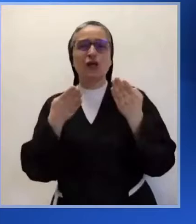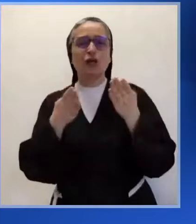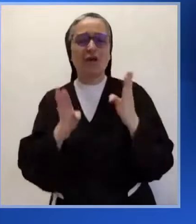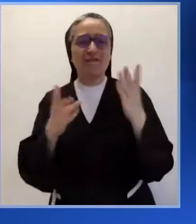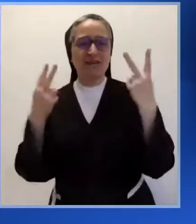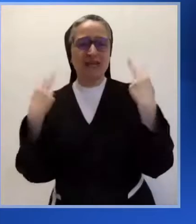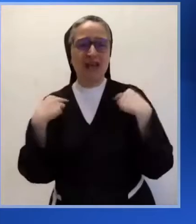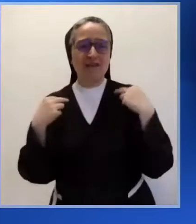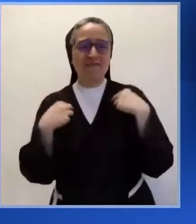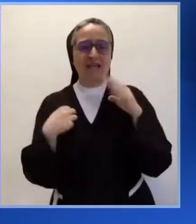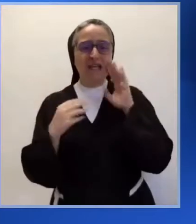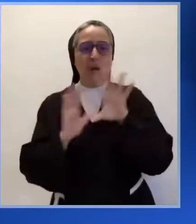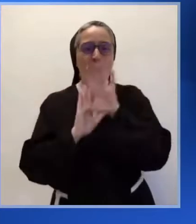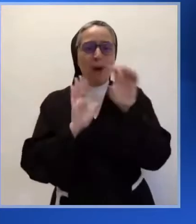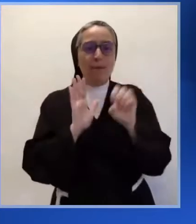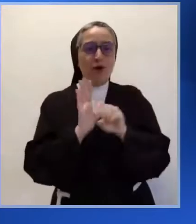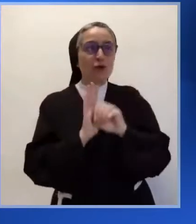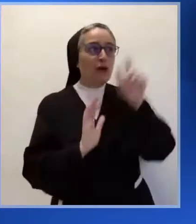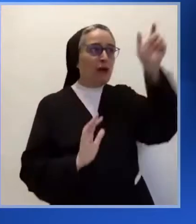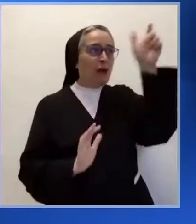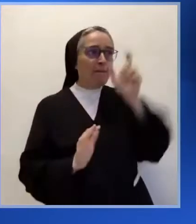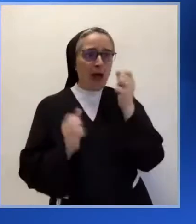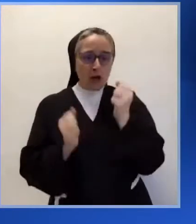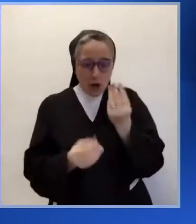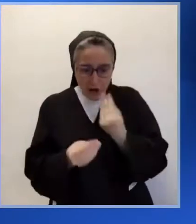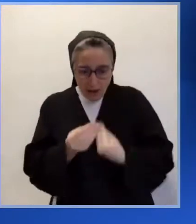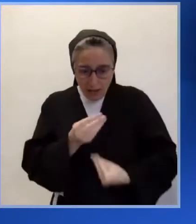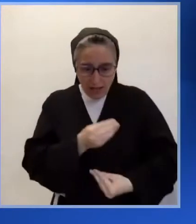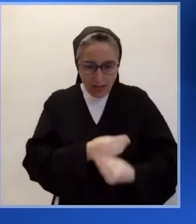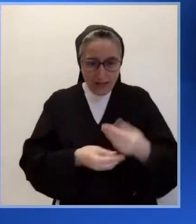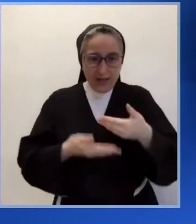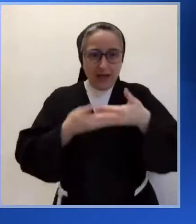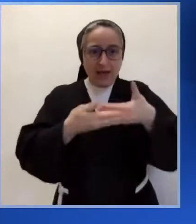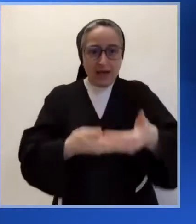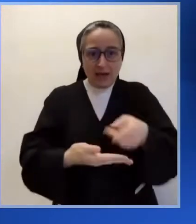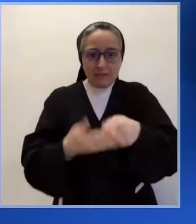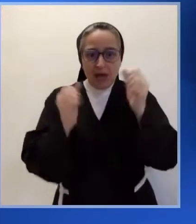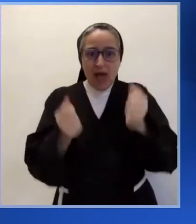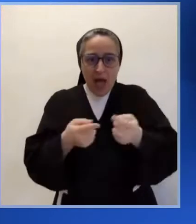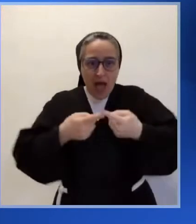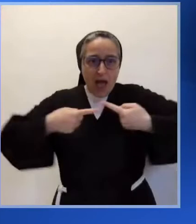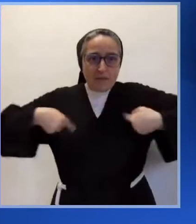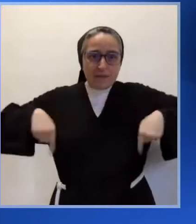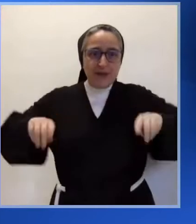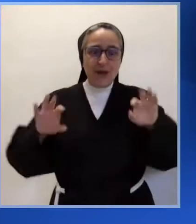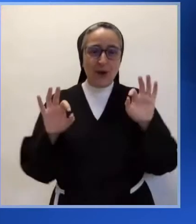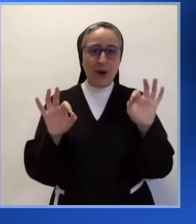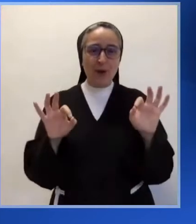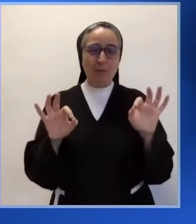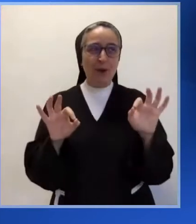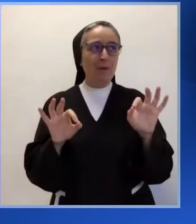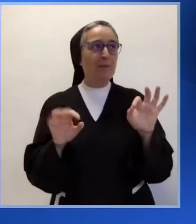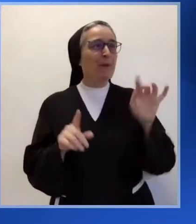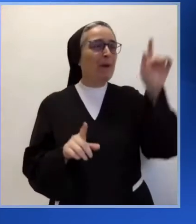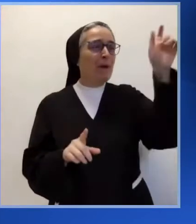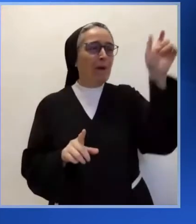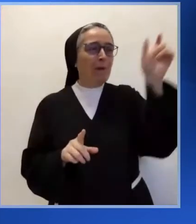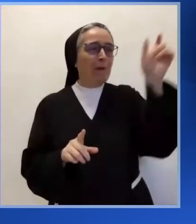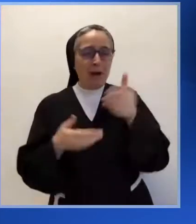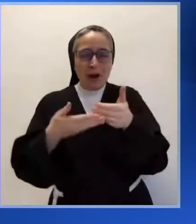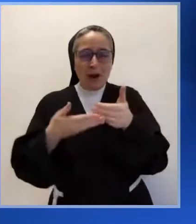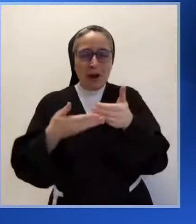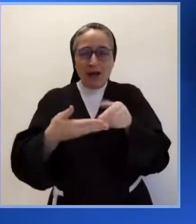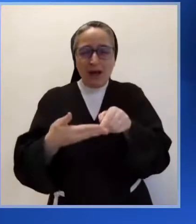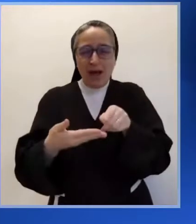fatta carne ed è venuta a abitare in mezzo a noi. È apparsa come un sussurro, come